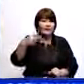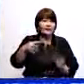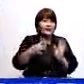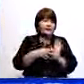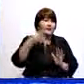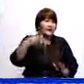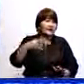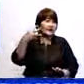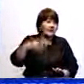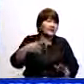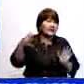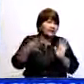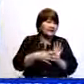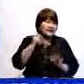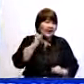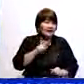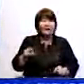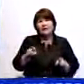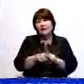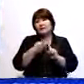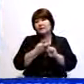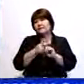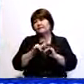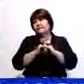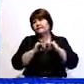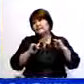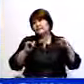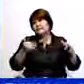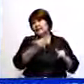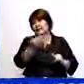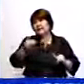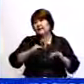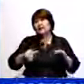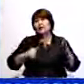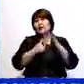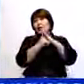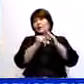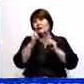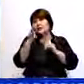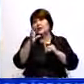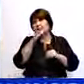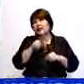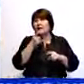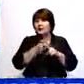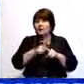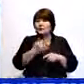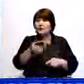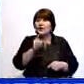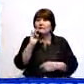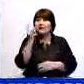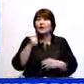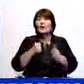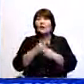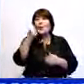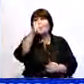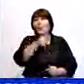и 30-39 лет. Также вирус широко распространяется среди детей до 14 лет, в том числе и среди младенцев до